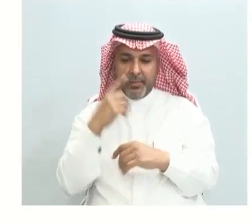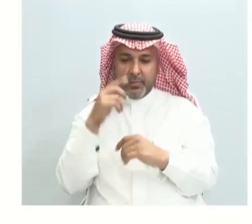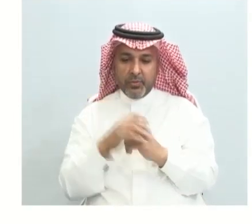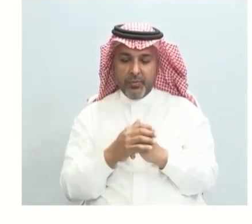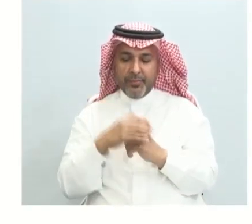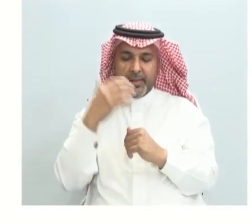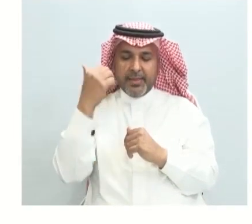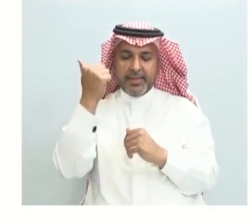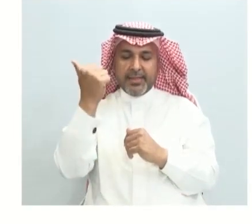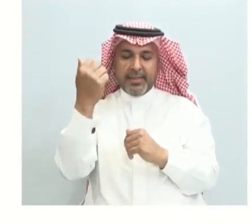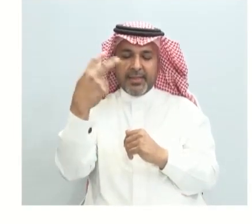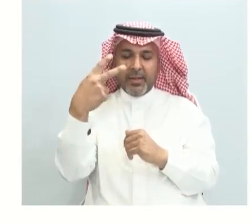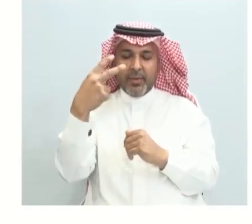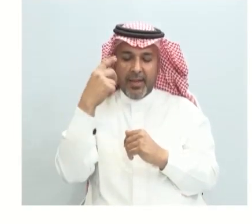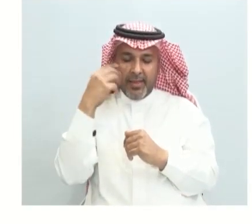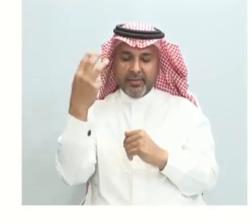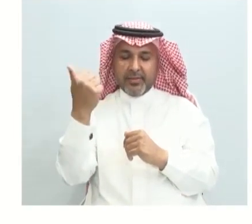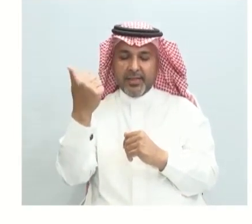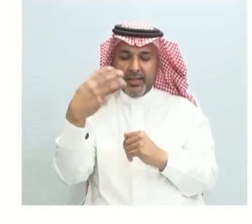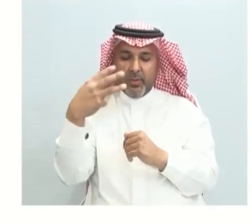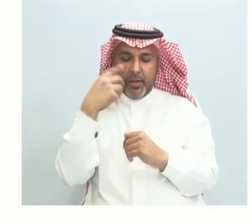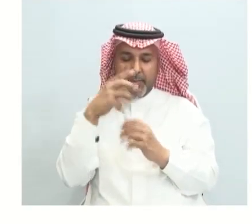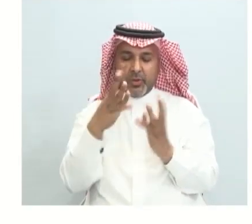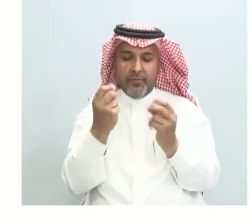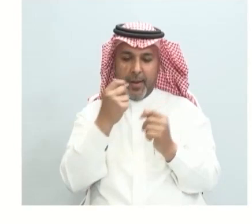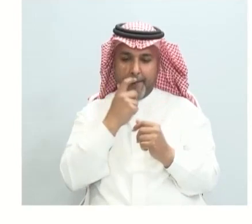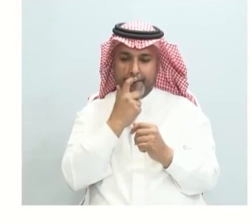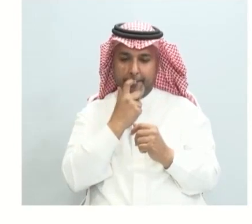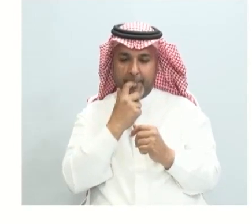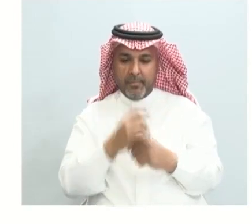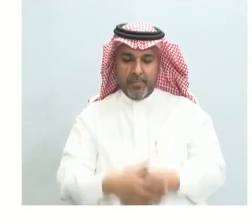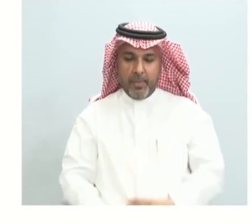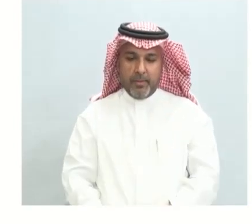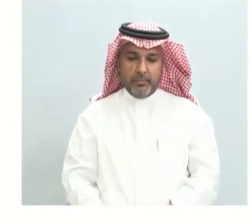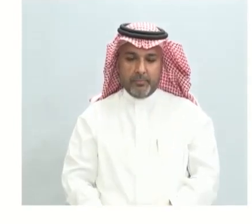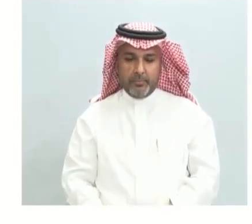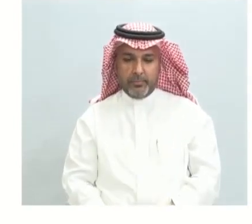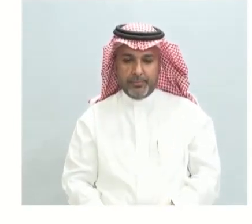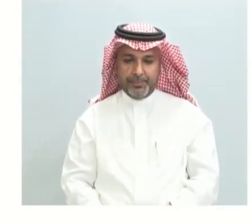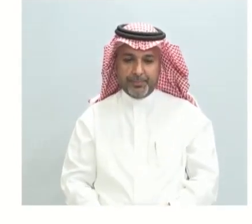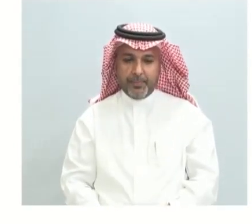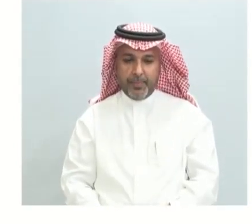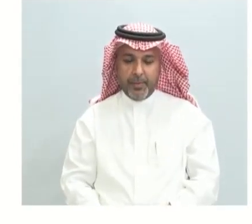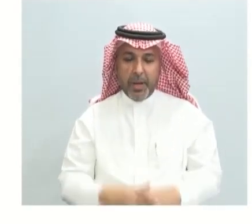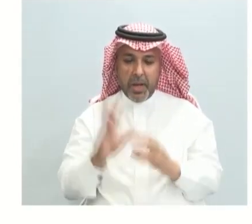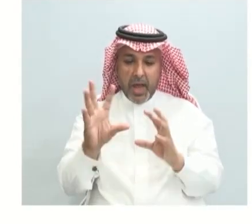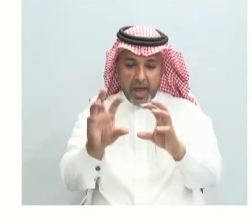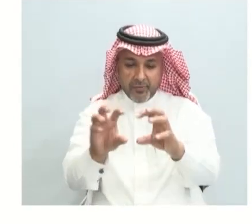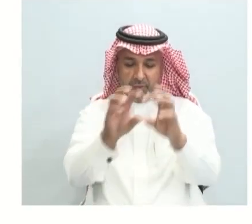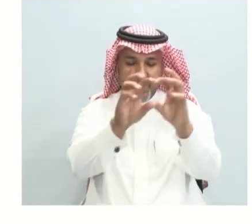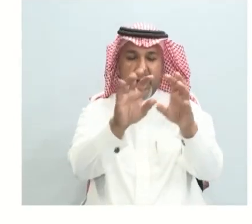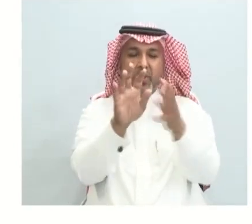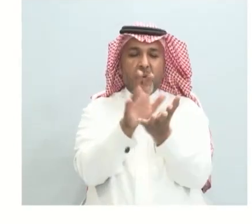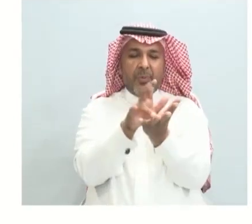الاله الحاسبه اللي هي بتكون تحسب لنا النواتج وبالتالي راح نقول 7 تربيع ئ 5